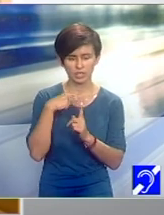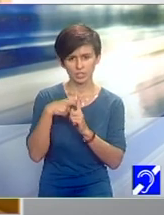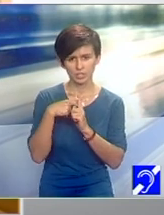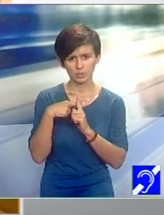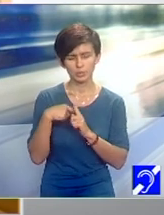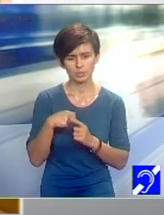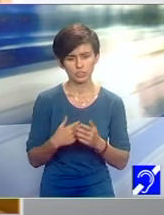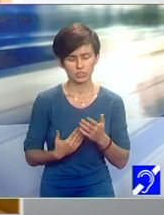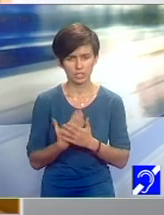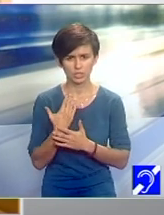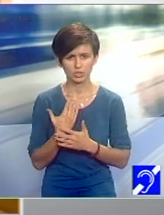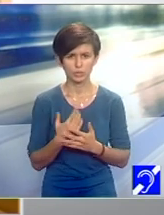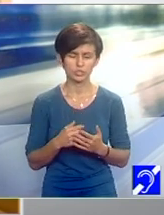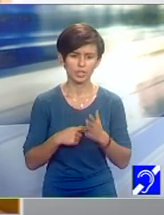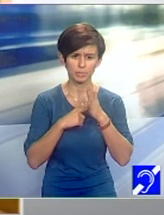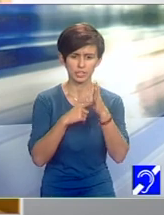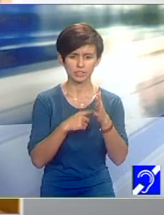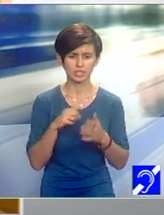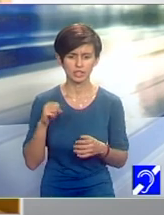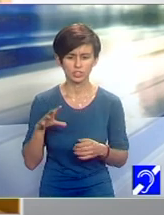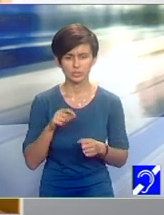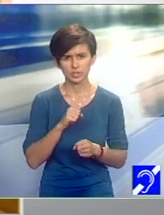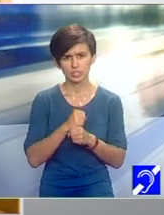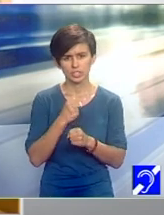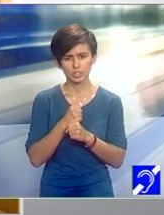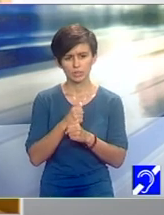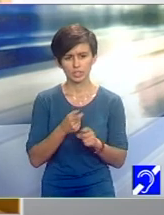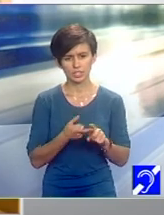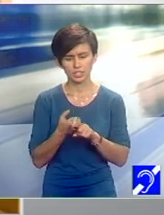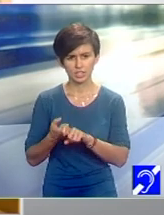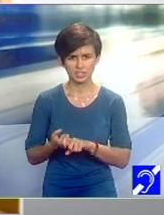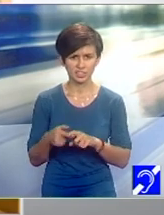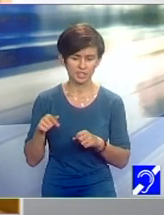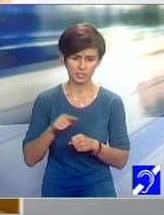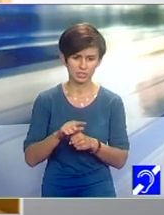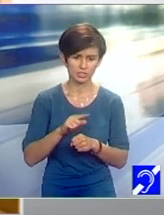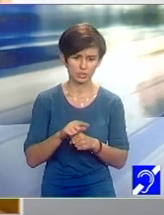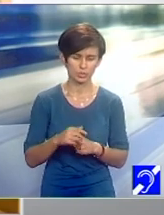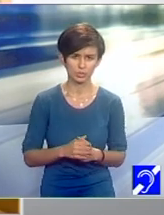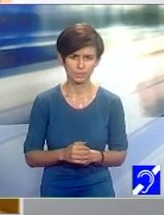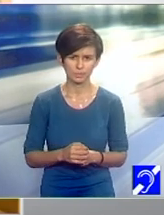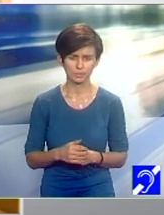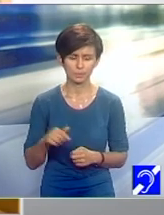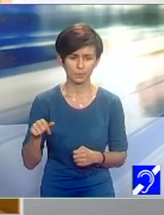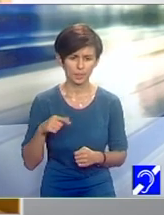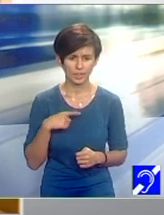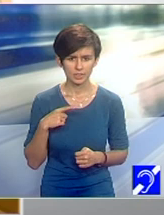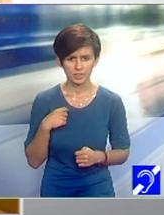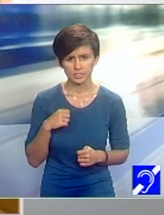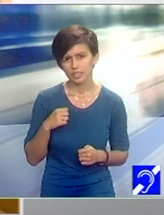peste 15 lucrări legate de acest lucru. Acesta este un punct. Și al doilea este un vechi